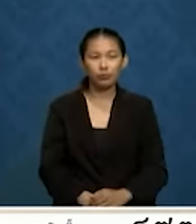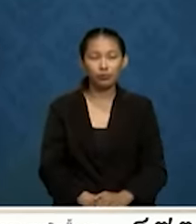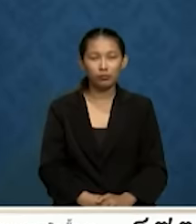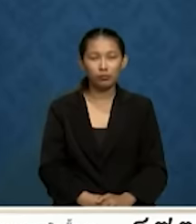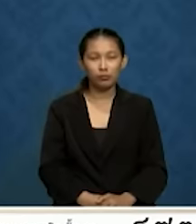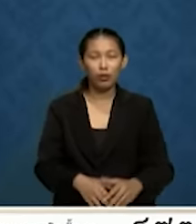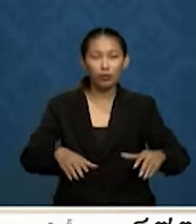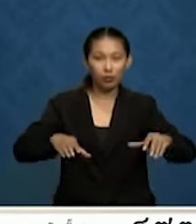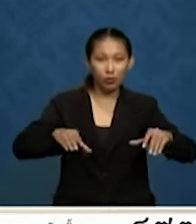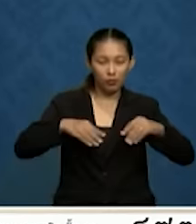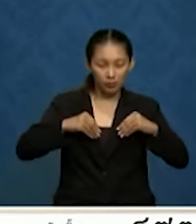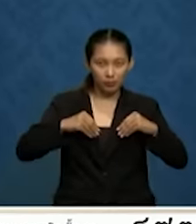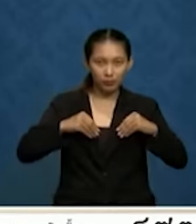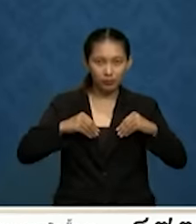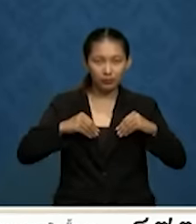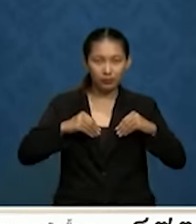เห็นชอบ